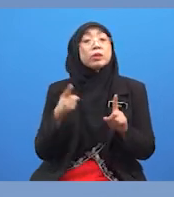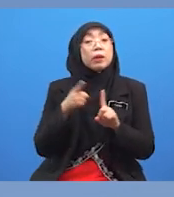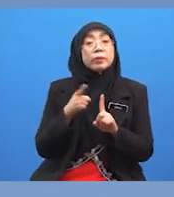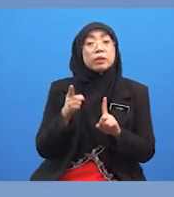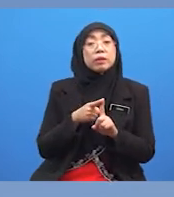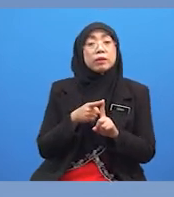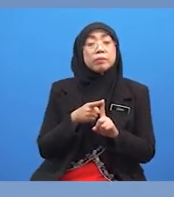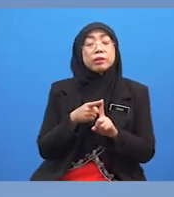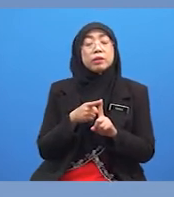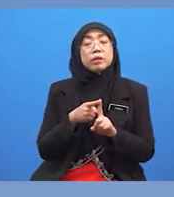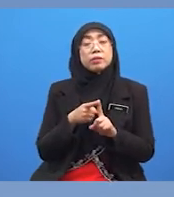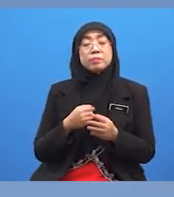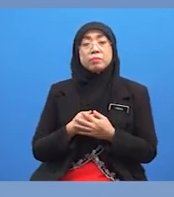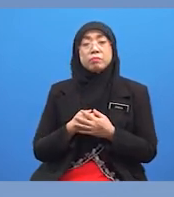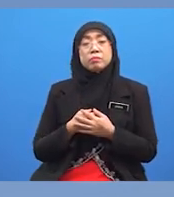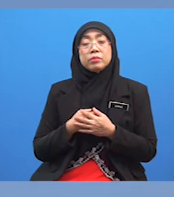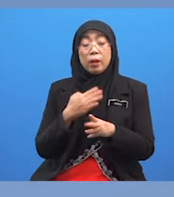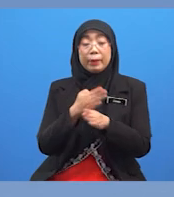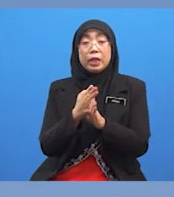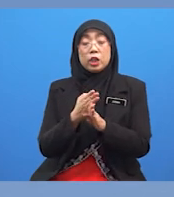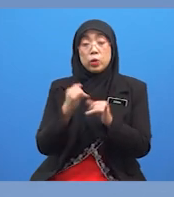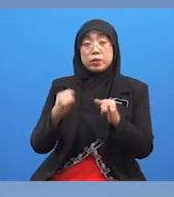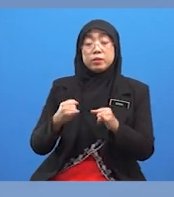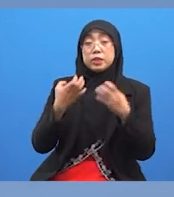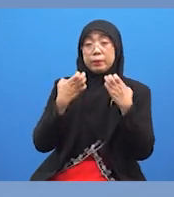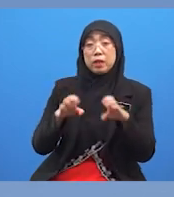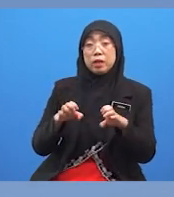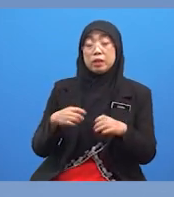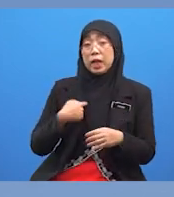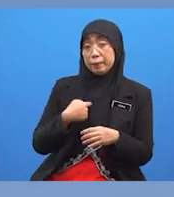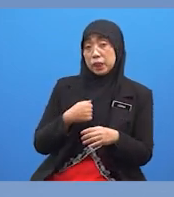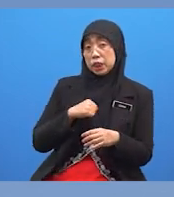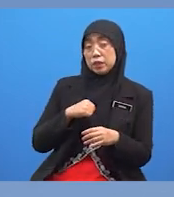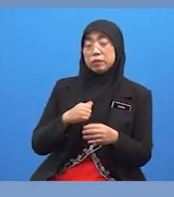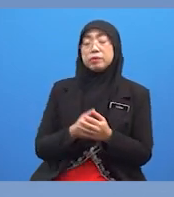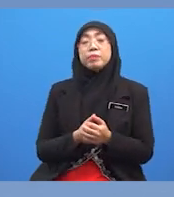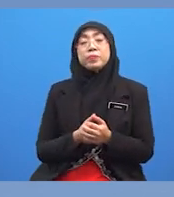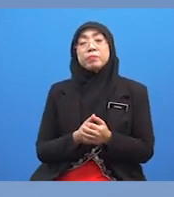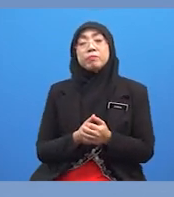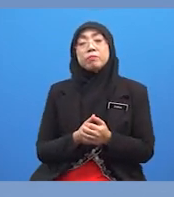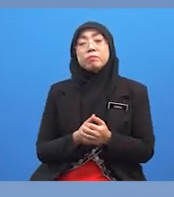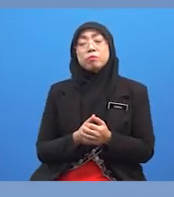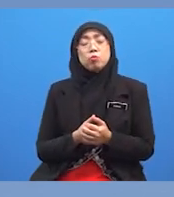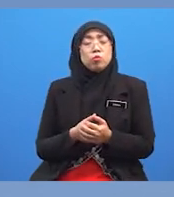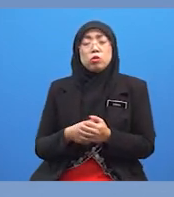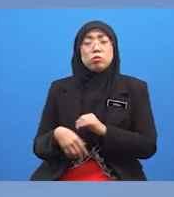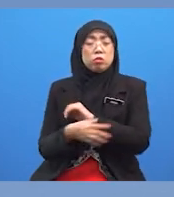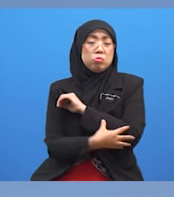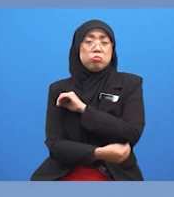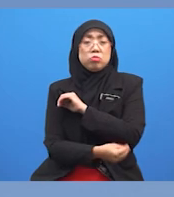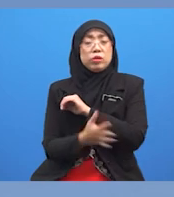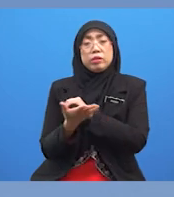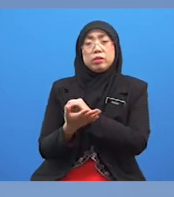pertama, membentuk modal insan cemerlang. Kedua, keluar dari kepompong